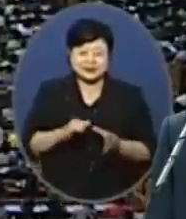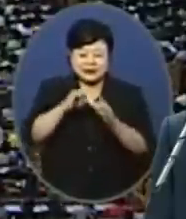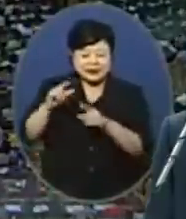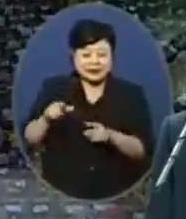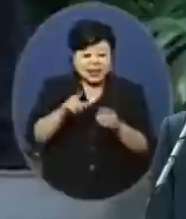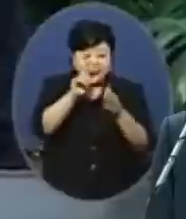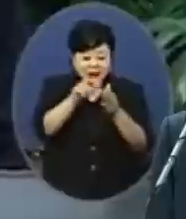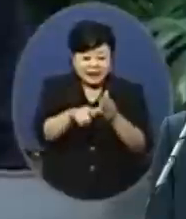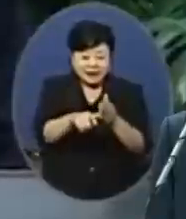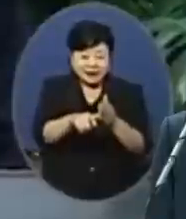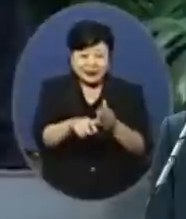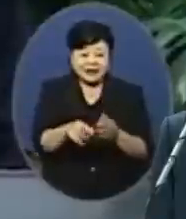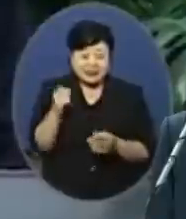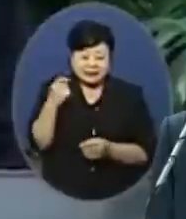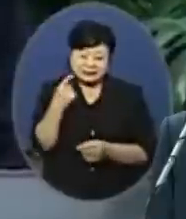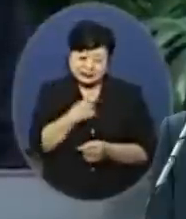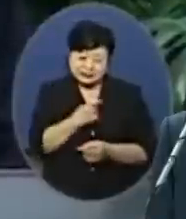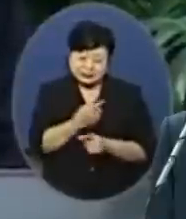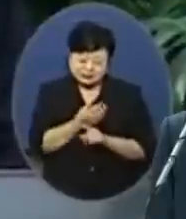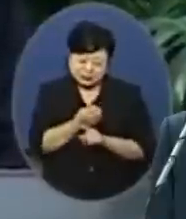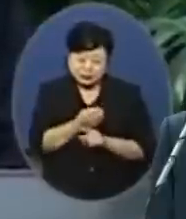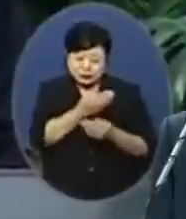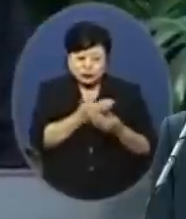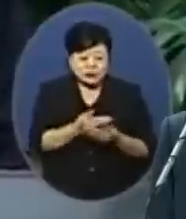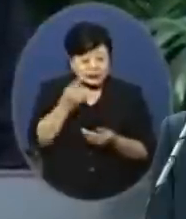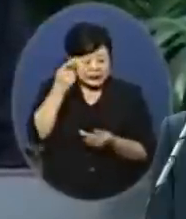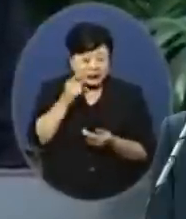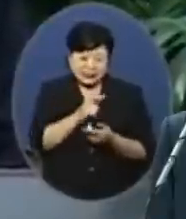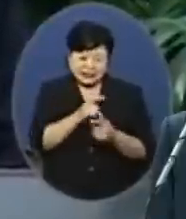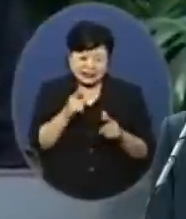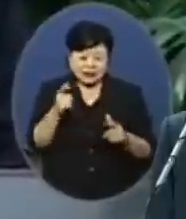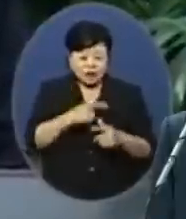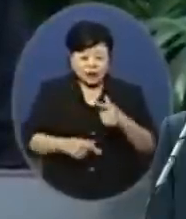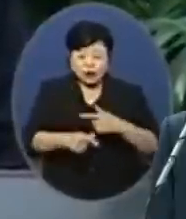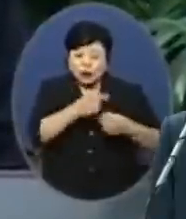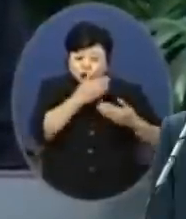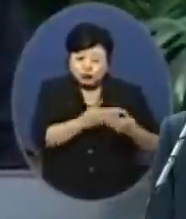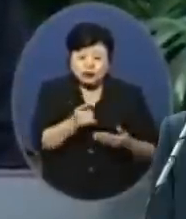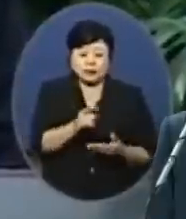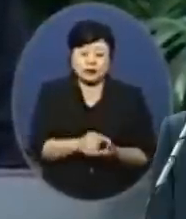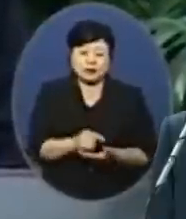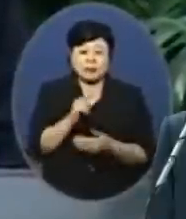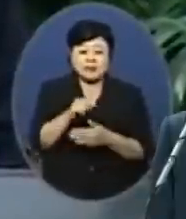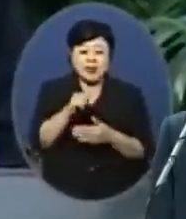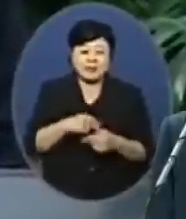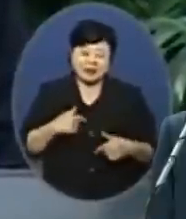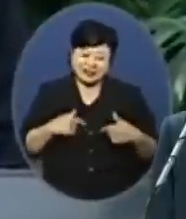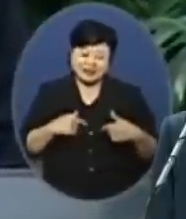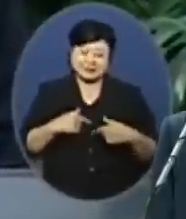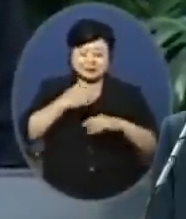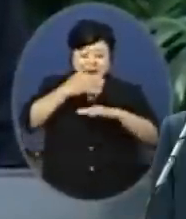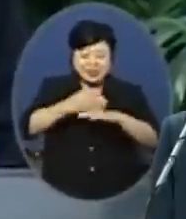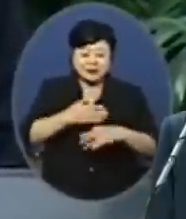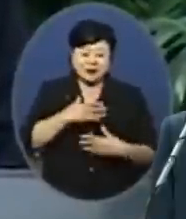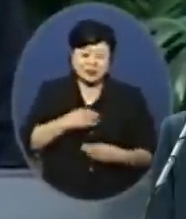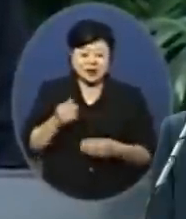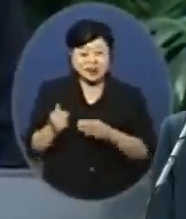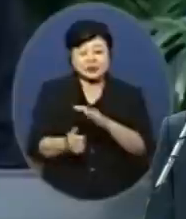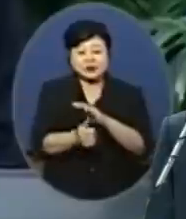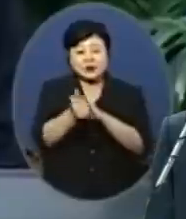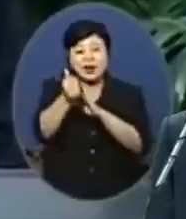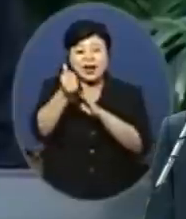살면서 금이나 은이나 보석이 중요하다고 생각하지만 그보다 더 귀중한 것이 마음의 기쁨, 감사, 평안, 소망